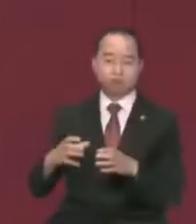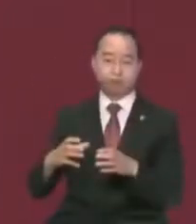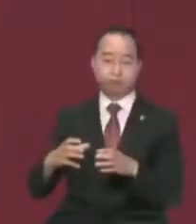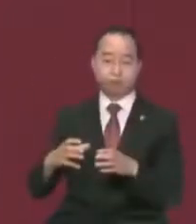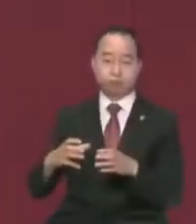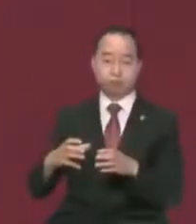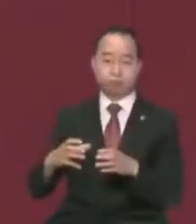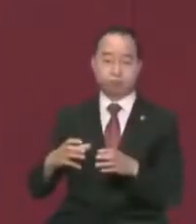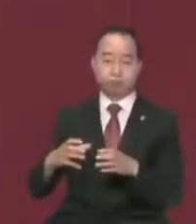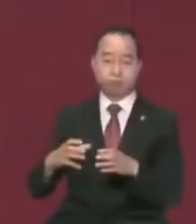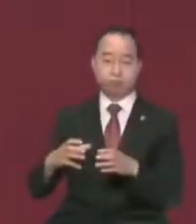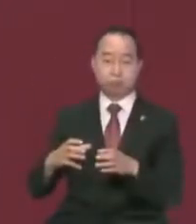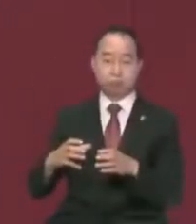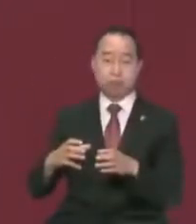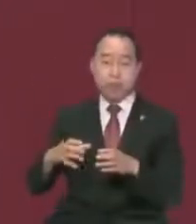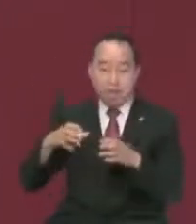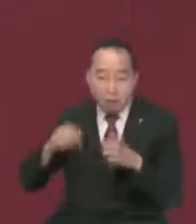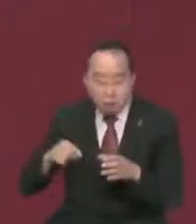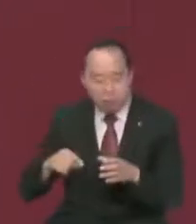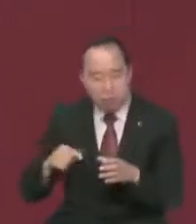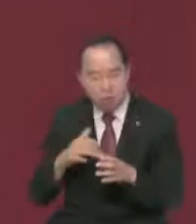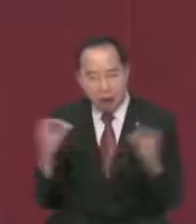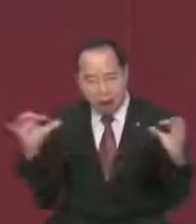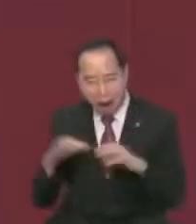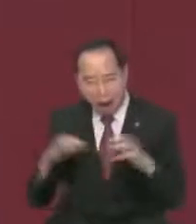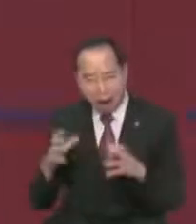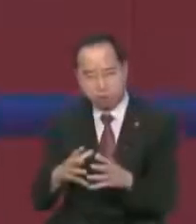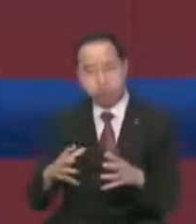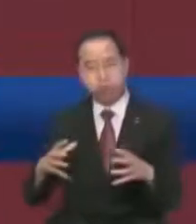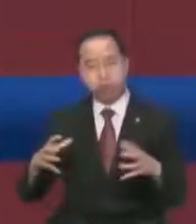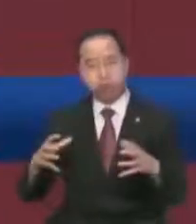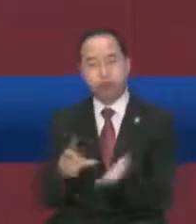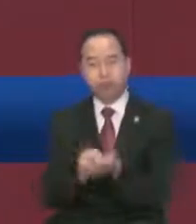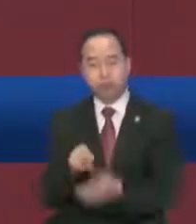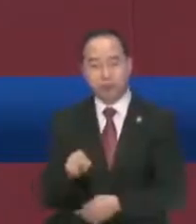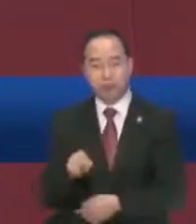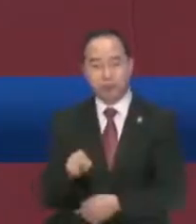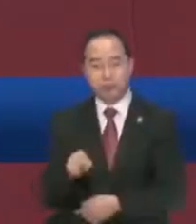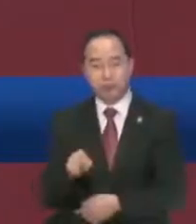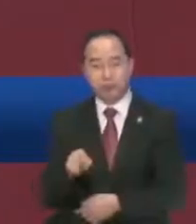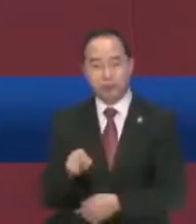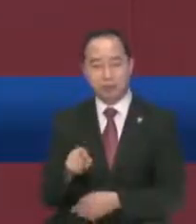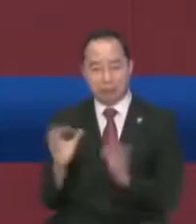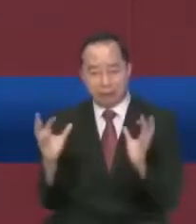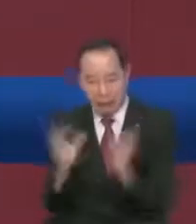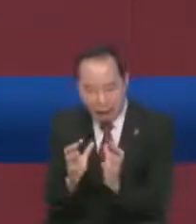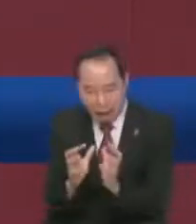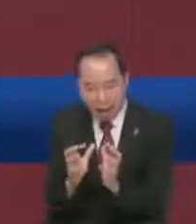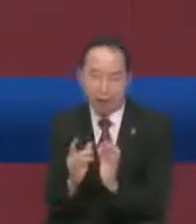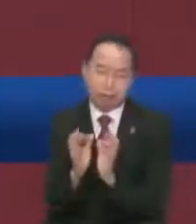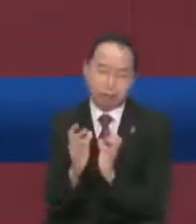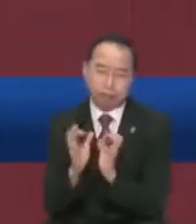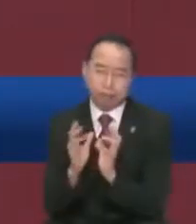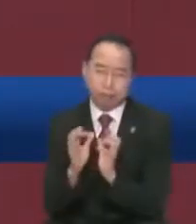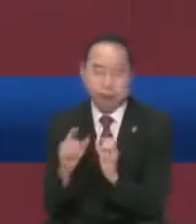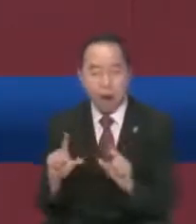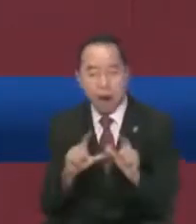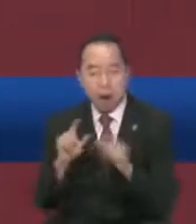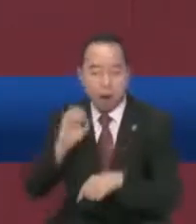수도권은 비만을 앓고 있습니다. 과밀은 수도권 주민의 삶의 질을 악화시킵니다.